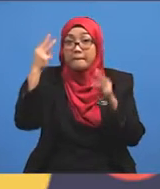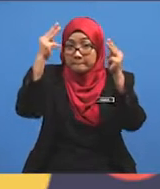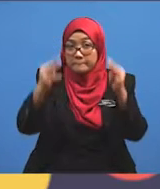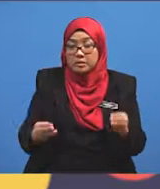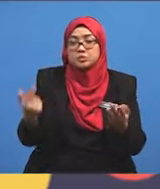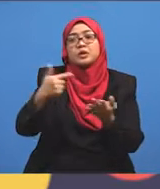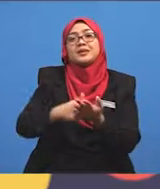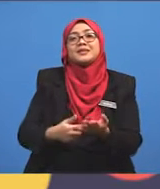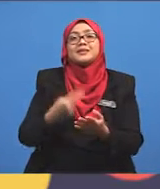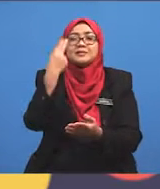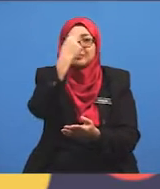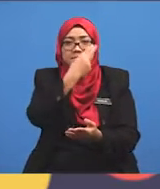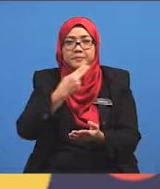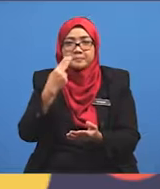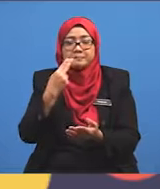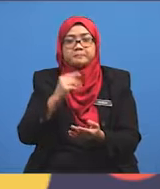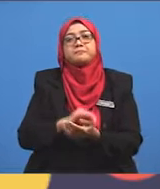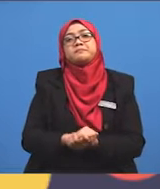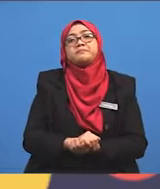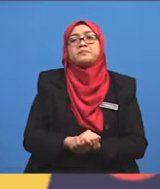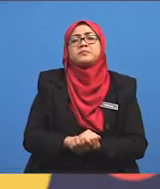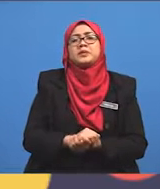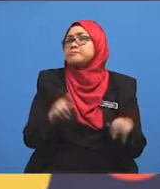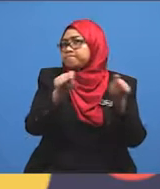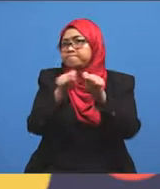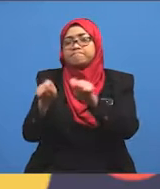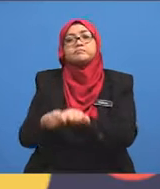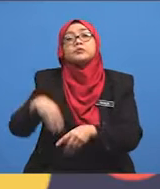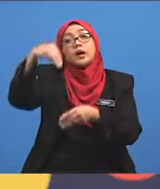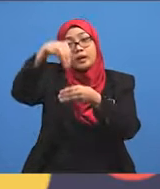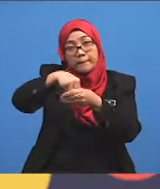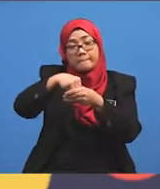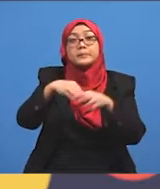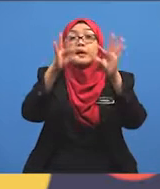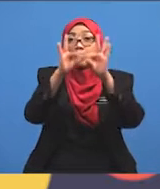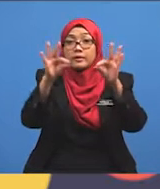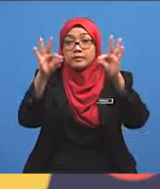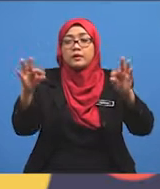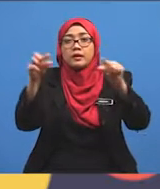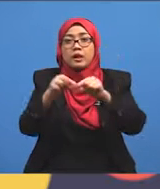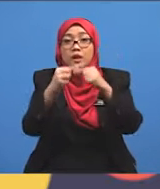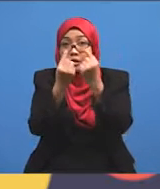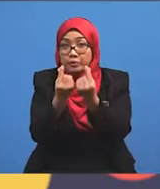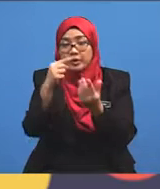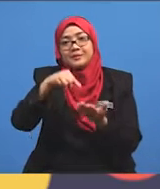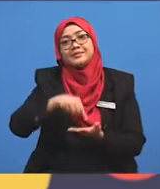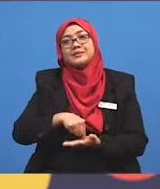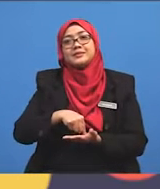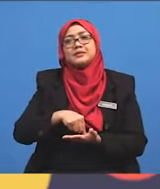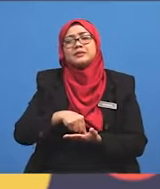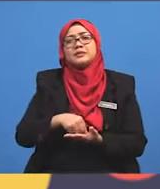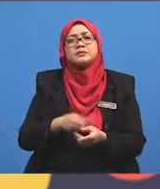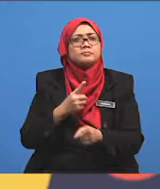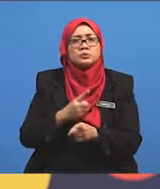yang berbunyi, laqad khalaqnal insana fi ahsani taqwim. Sesungguhnya kami